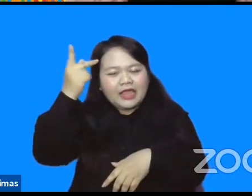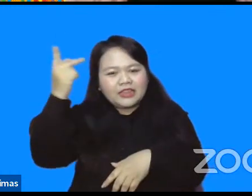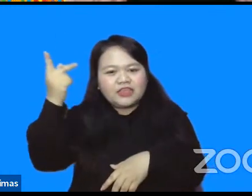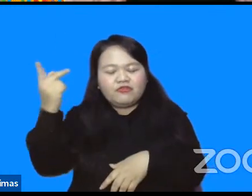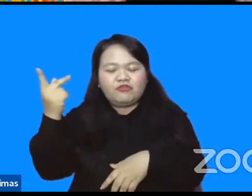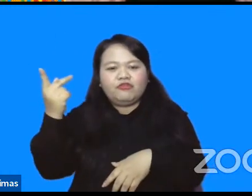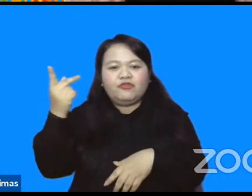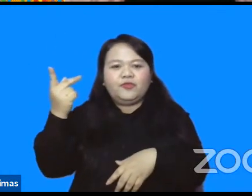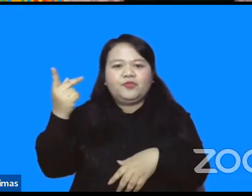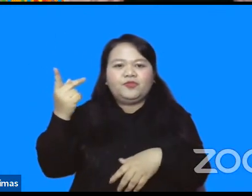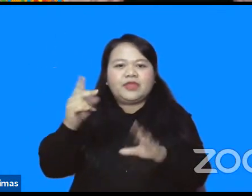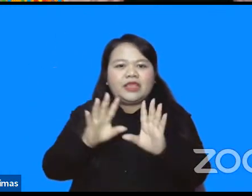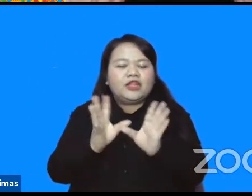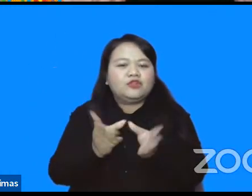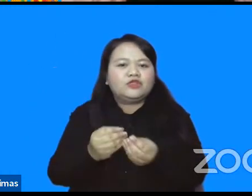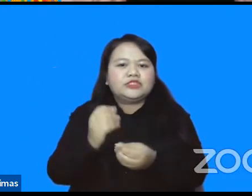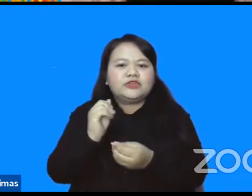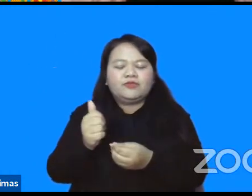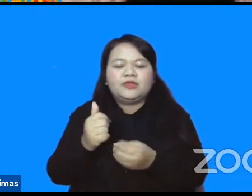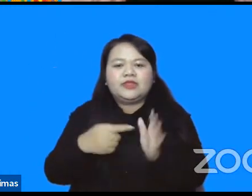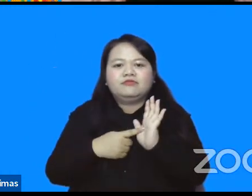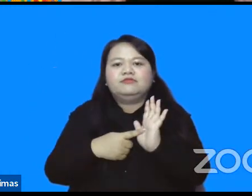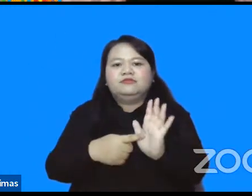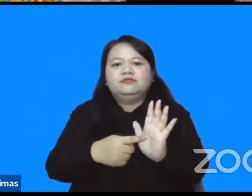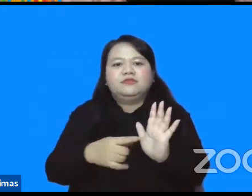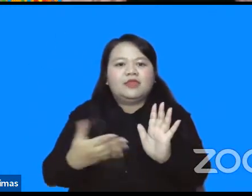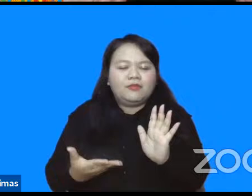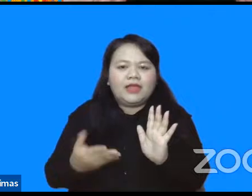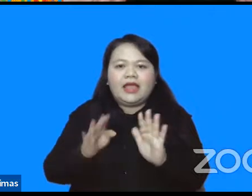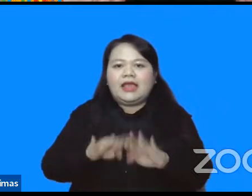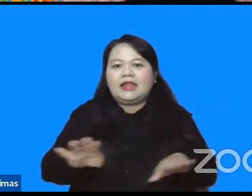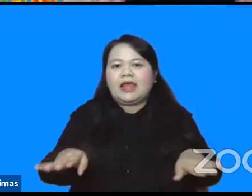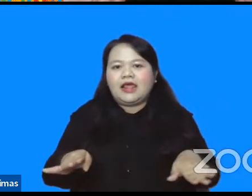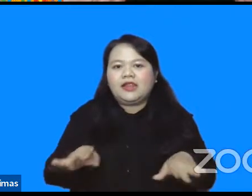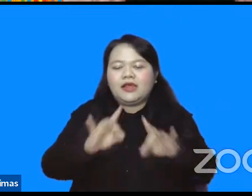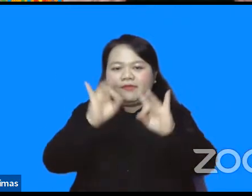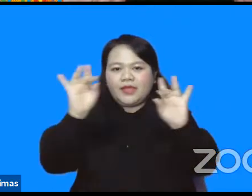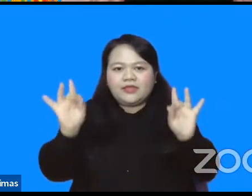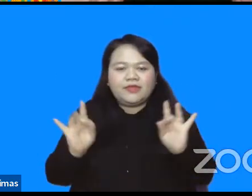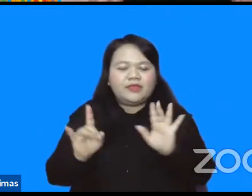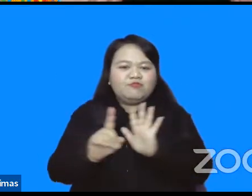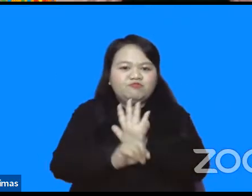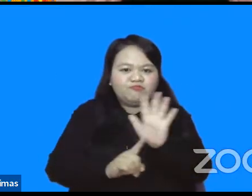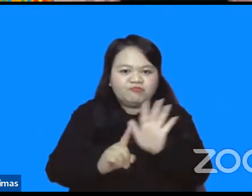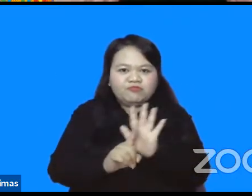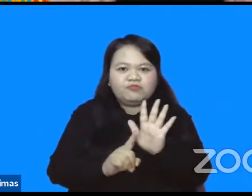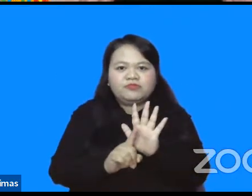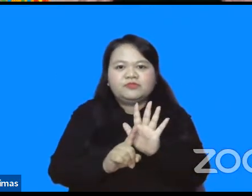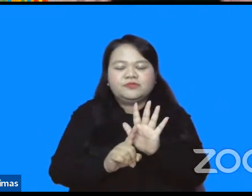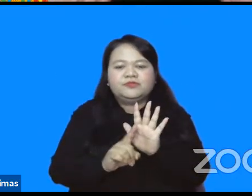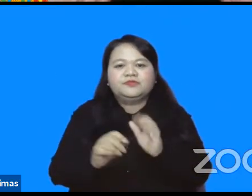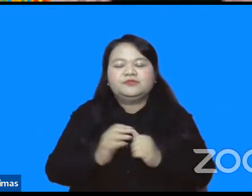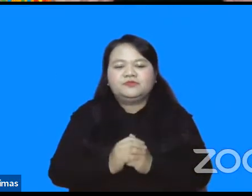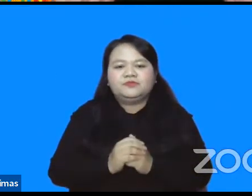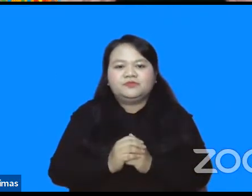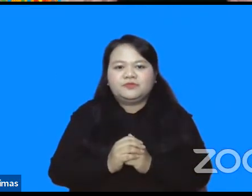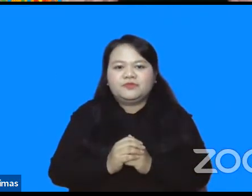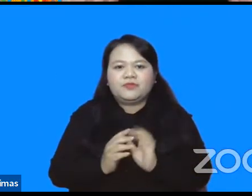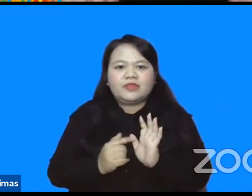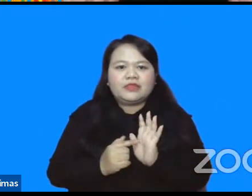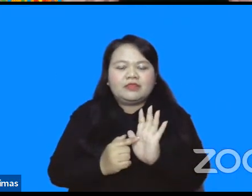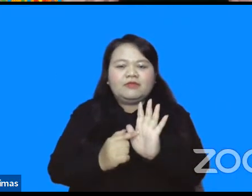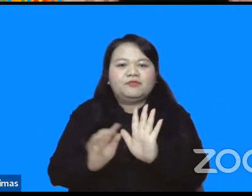rasanya, juga lebih inklusif karena sangat memperlihatkan anak-anak dari berbagai latar belakang ya yang saat itu ikut.